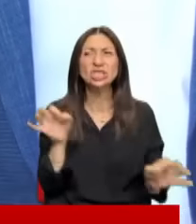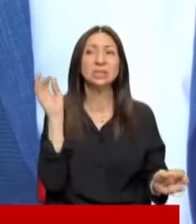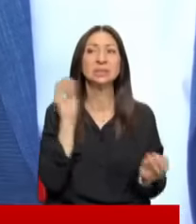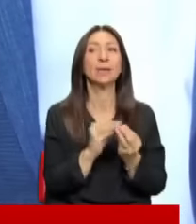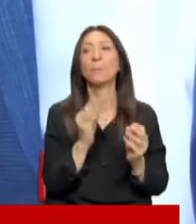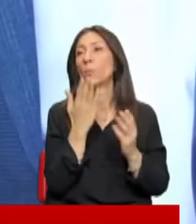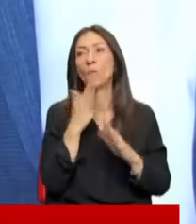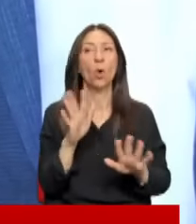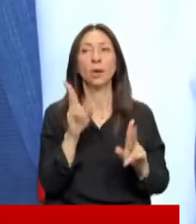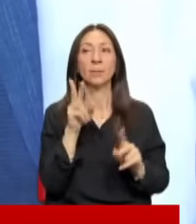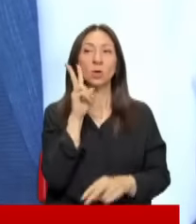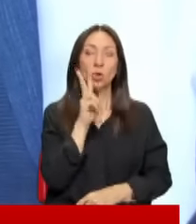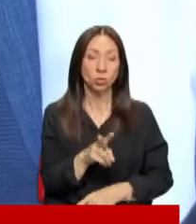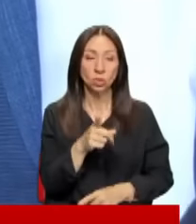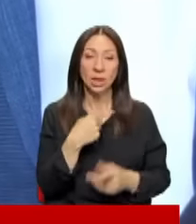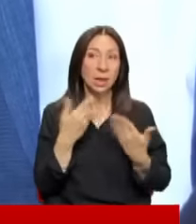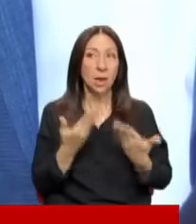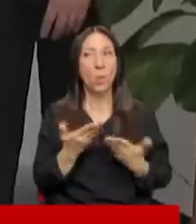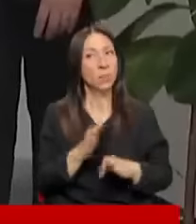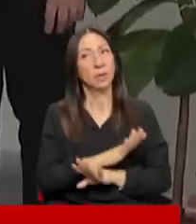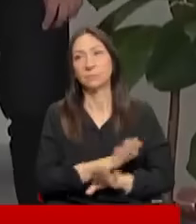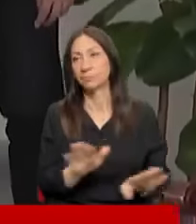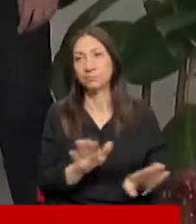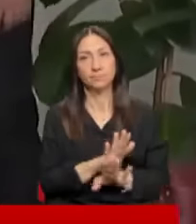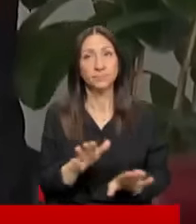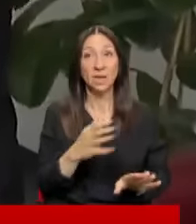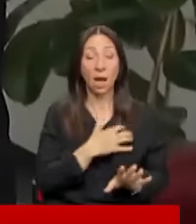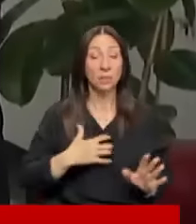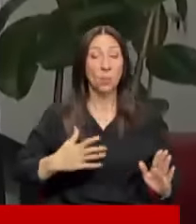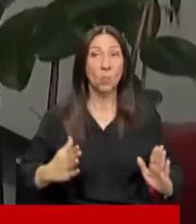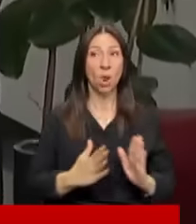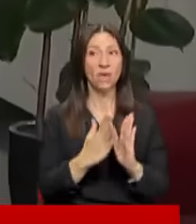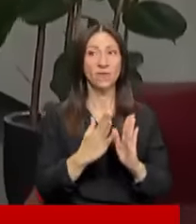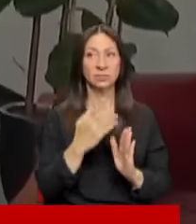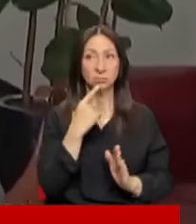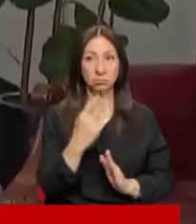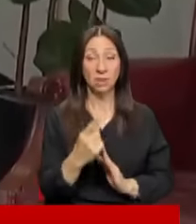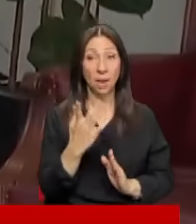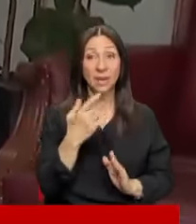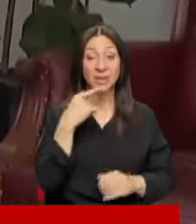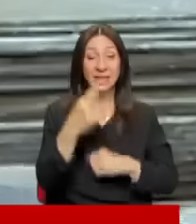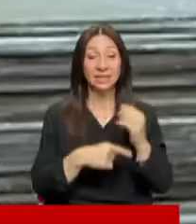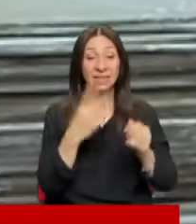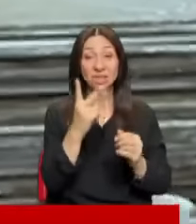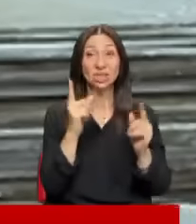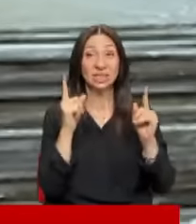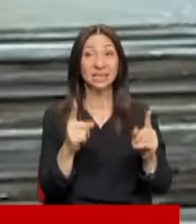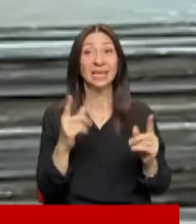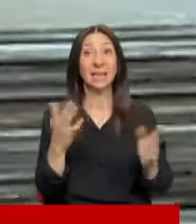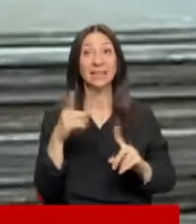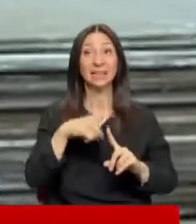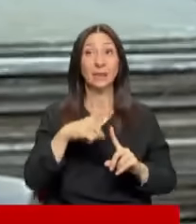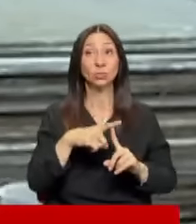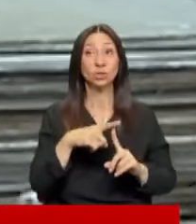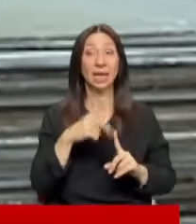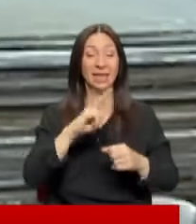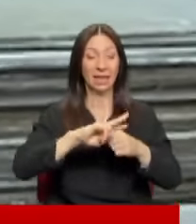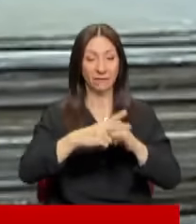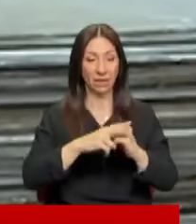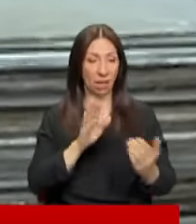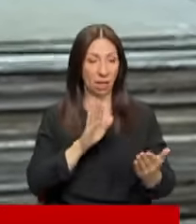izlenimini aldım ben. Bunu kabul etmemiz mümkün değil. Ana muhalefet tepkisini ortaya koydu ama yılın ikinci yarısına yani Temmuz'a da iki